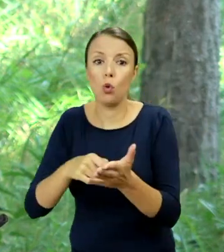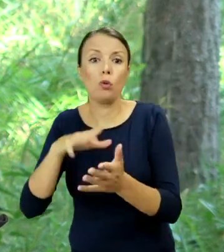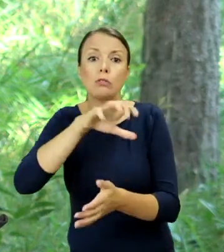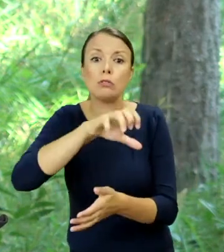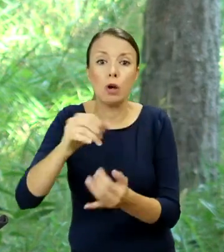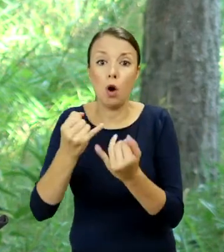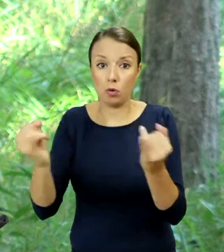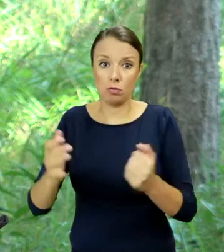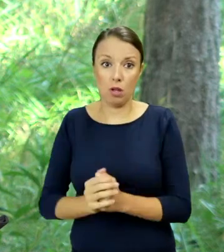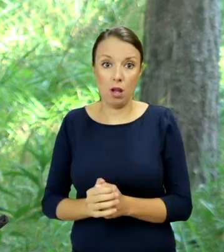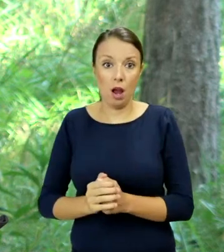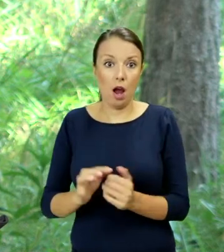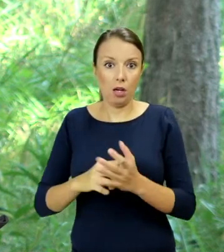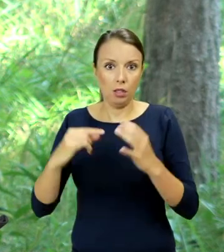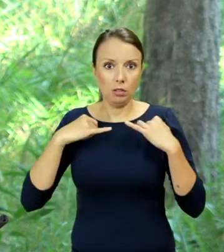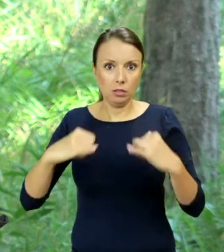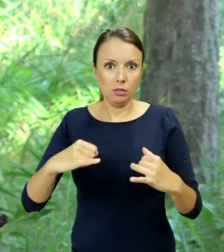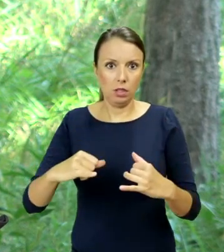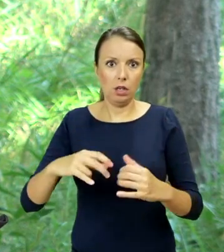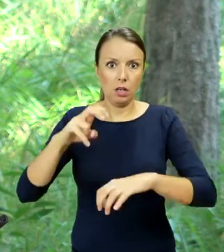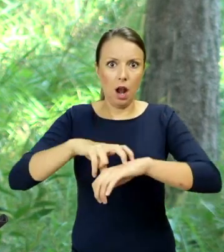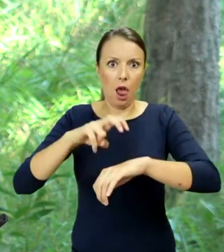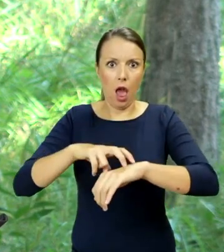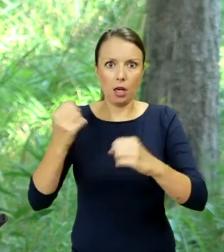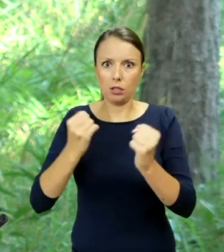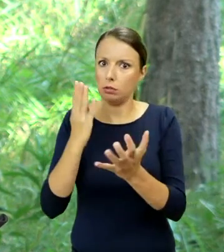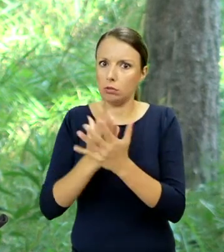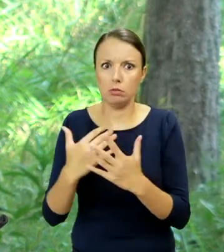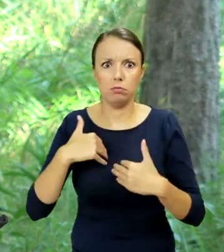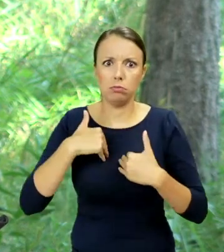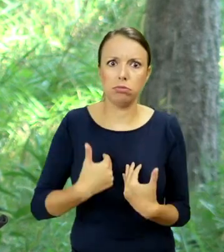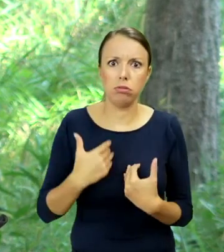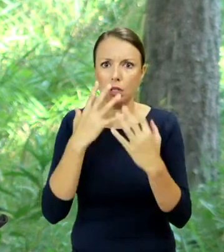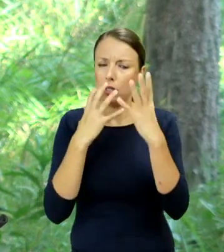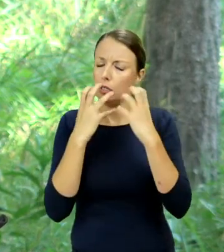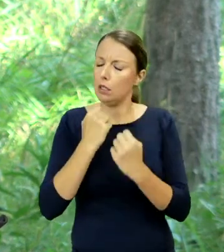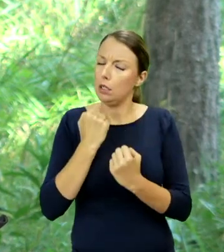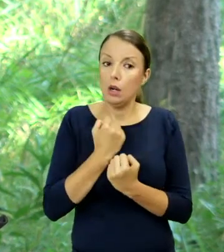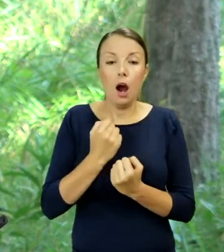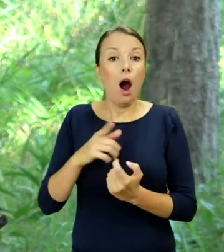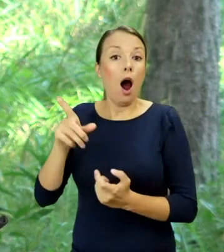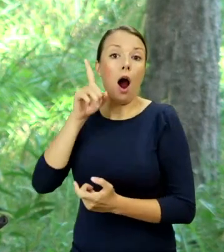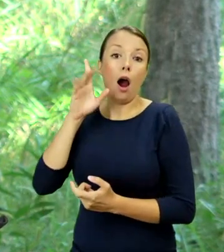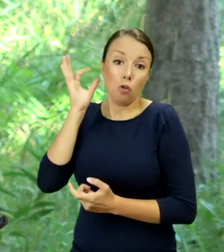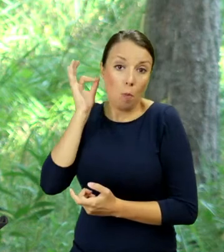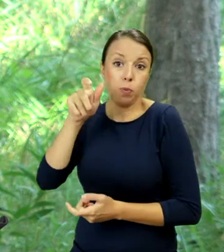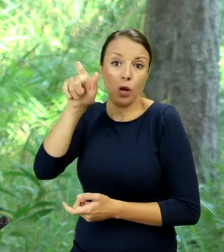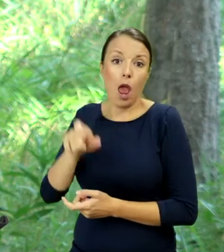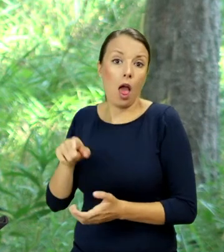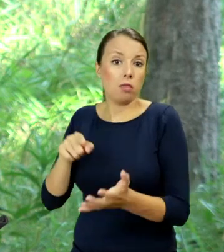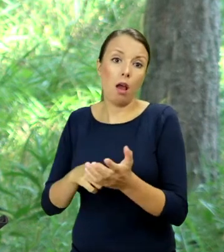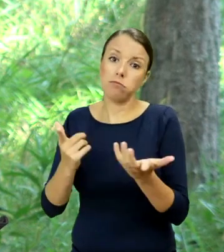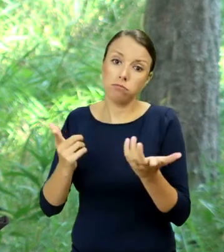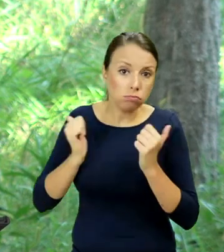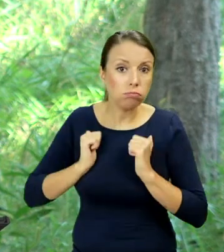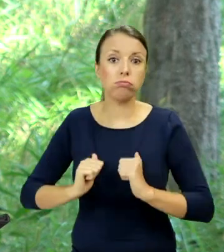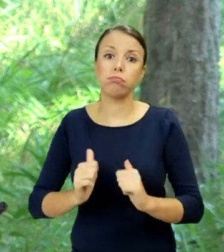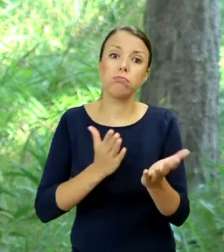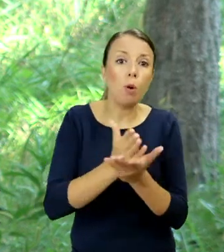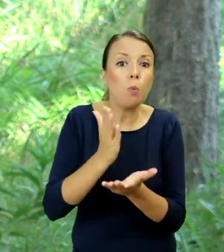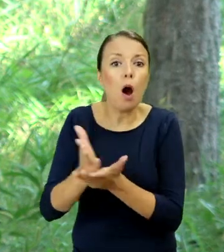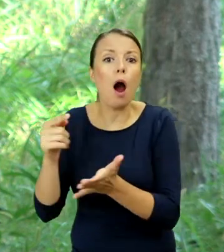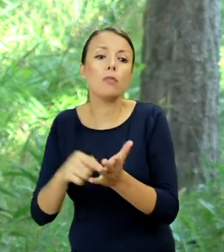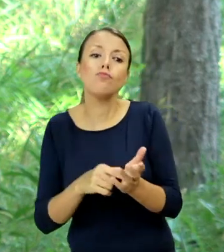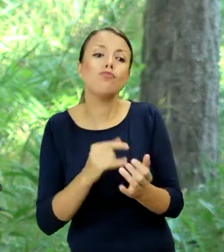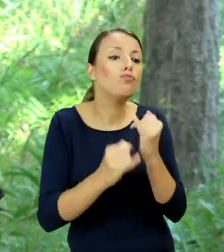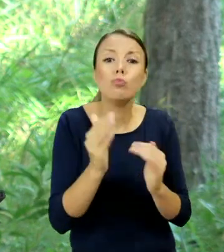ma skurczoną, a kobieta nawet oczu nie odwróci. Spokojnie czeka chwili, w której będzie mogła przystąpić, pokrzepić, pocieszyć lub gdy